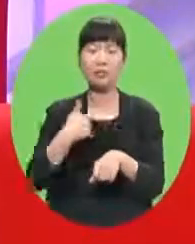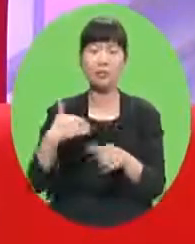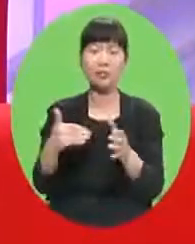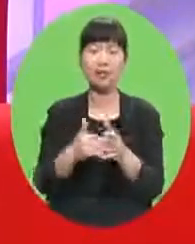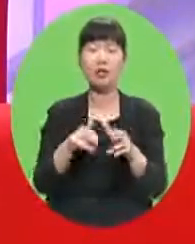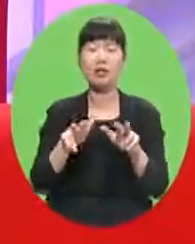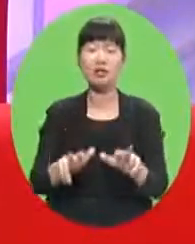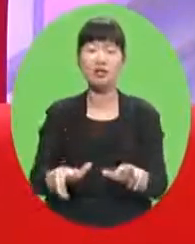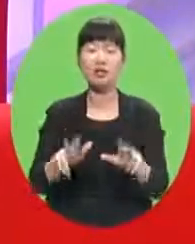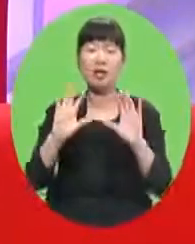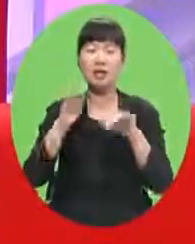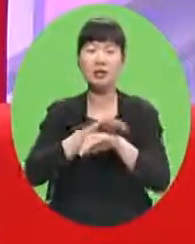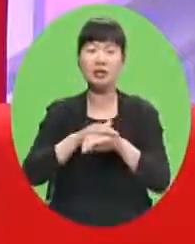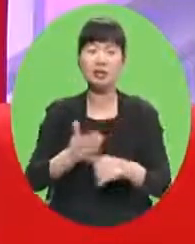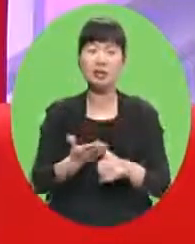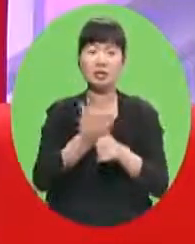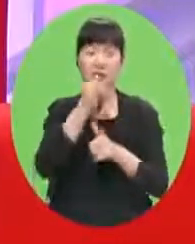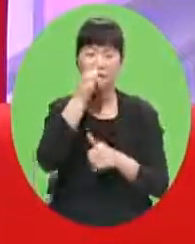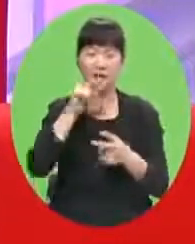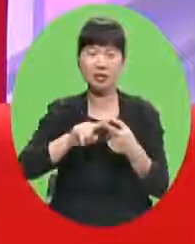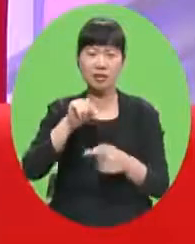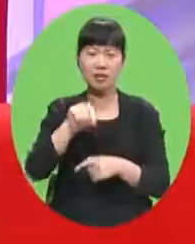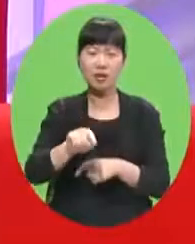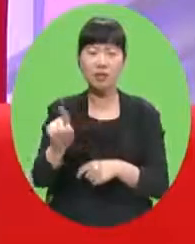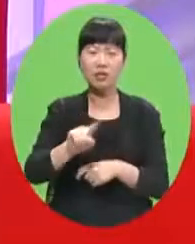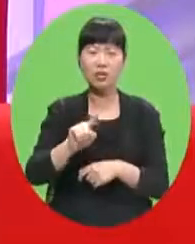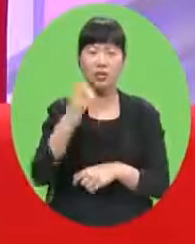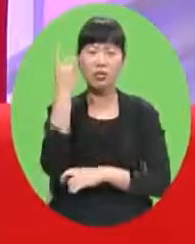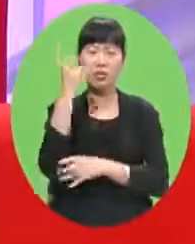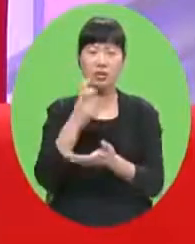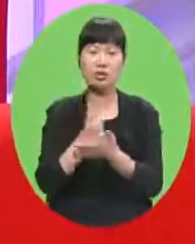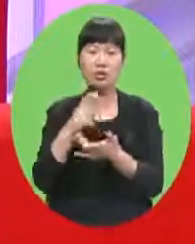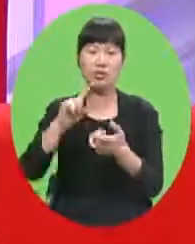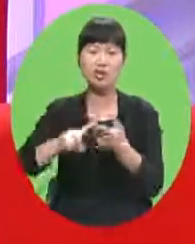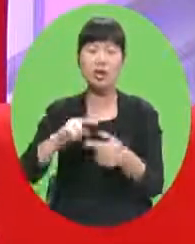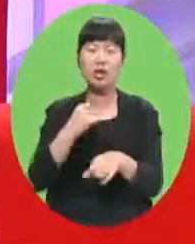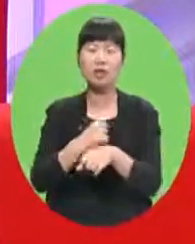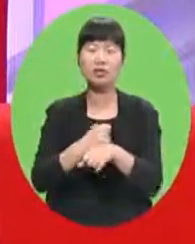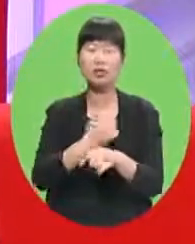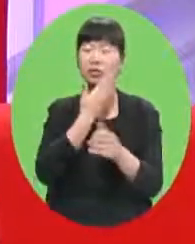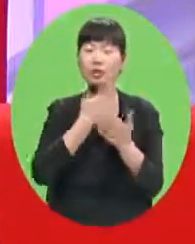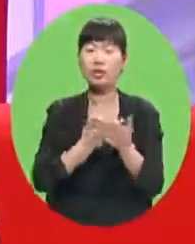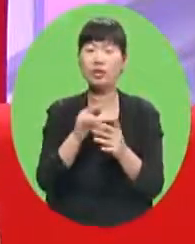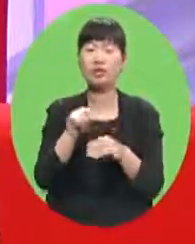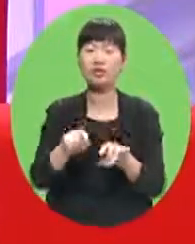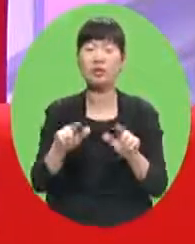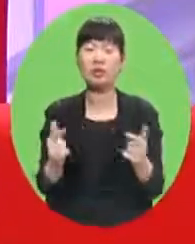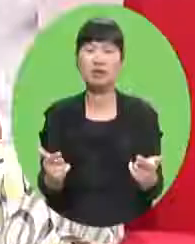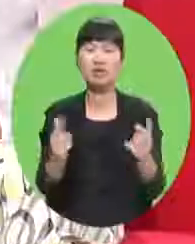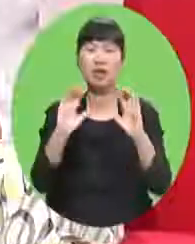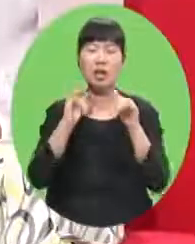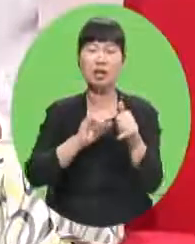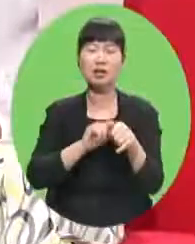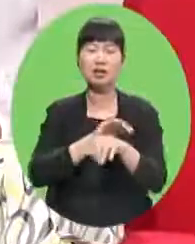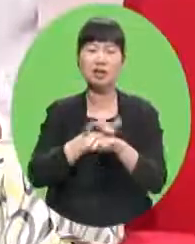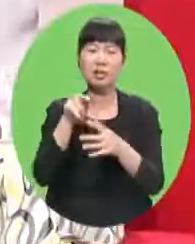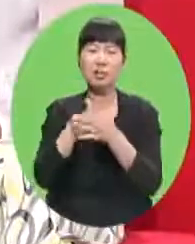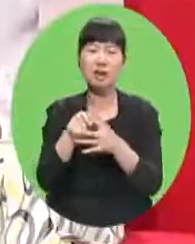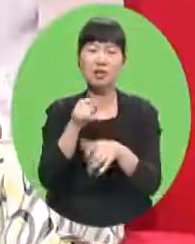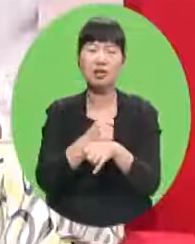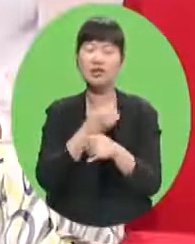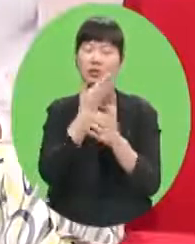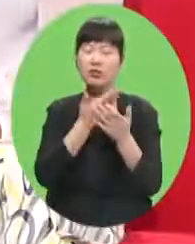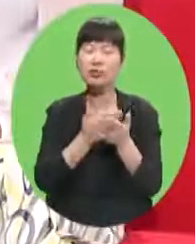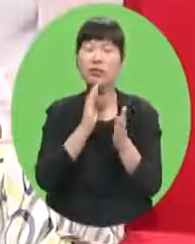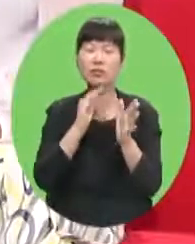그래서 사실은 아이를 잘 키우는 거는 어떤 원칙을 그대로 하는 것이 중요한 게 아니라 아이를 잘 파악하는 게